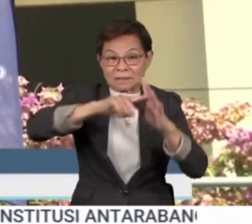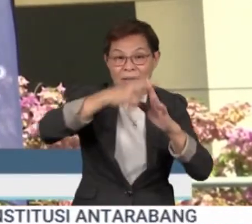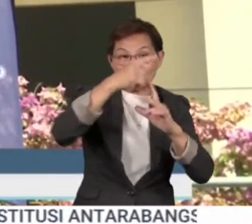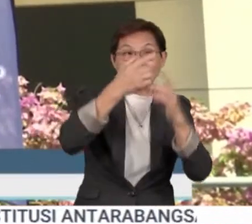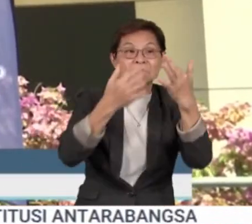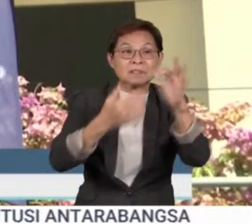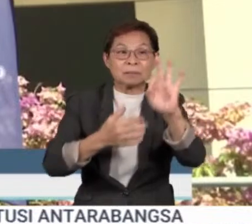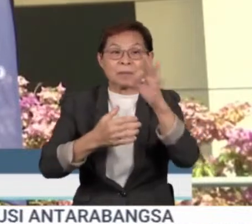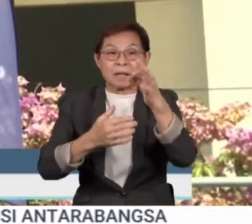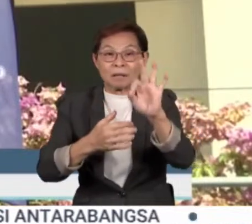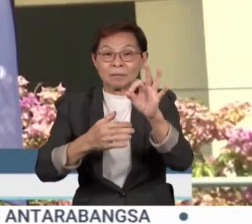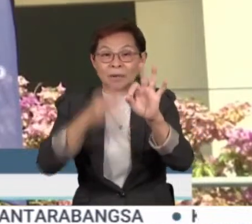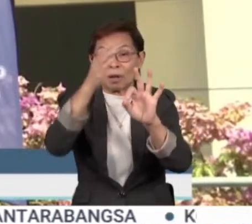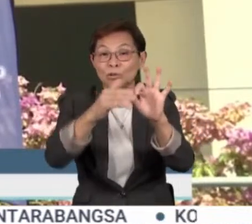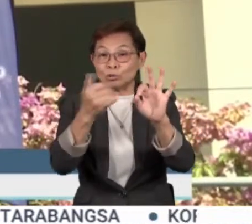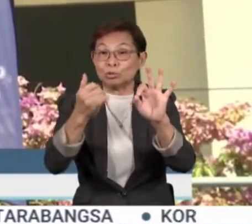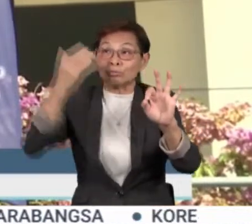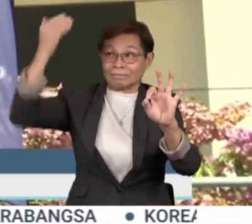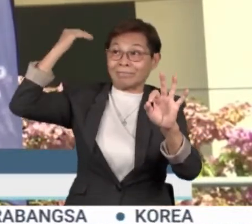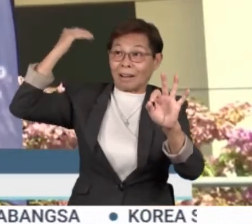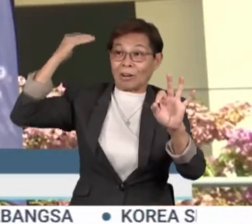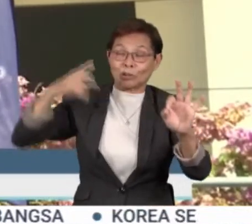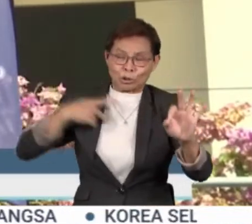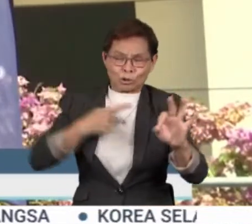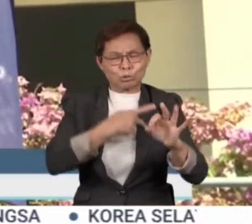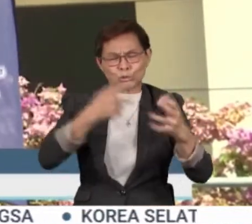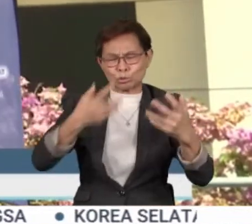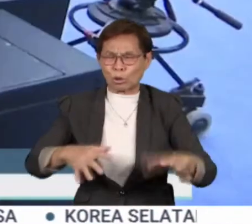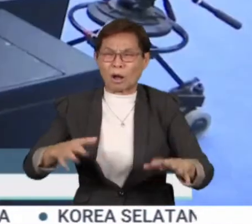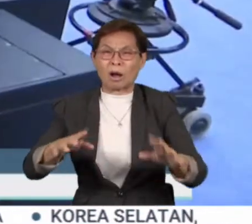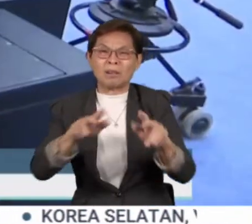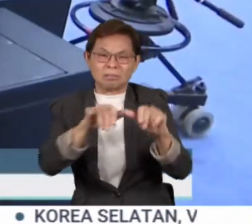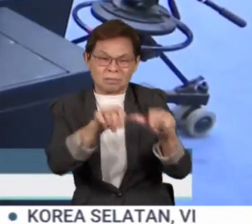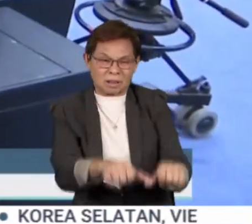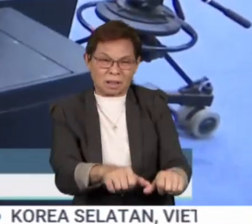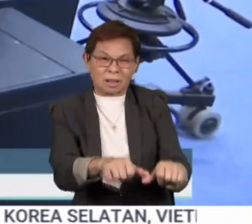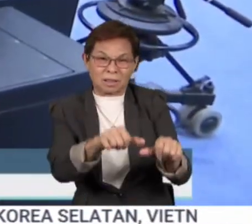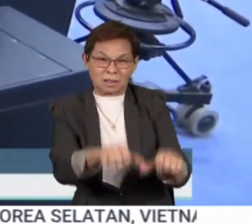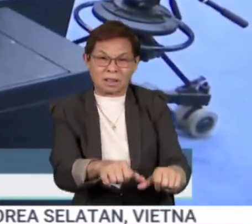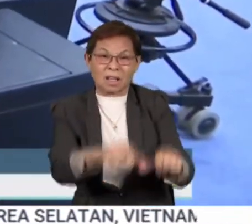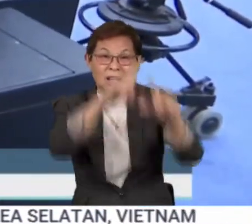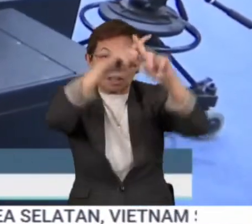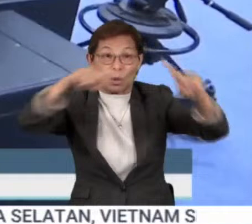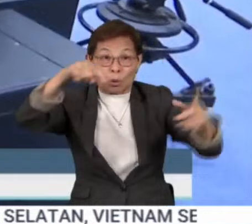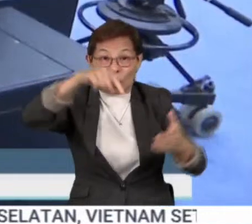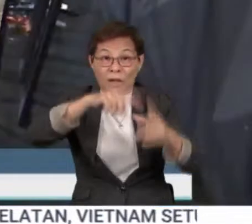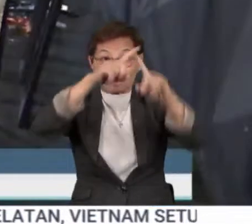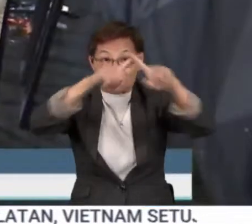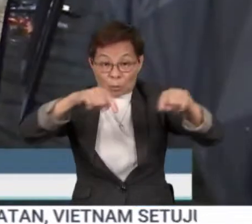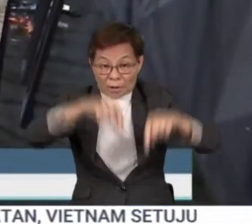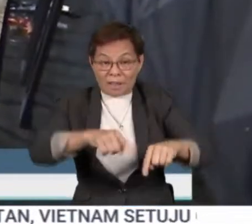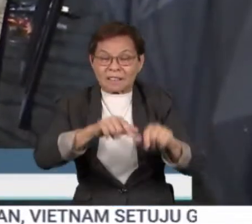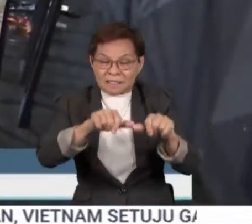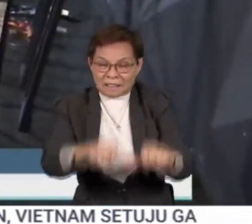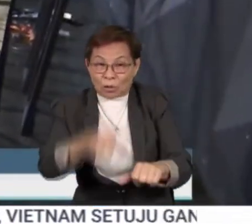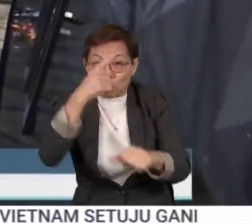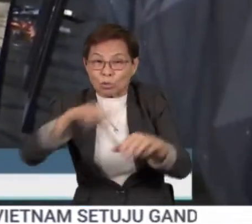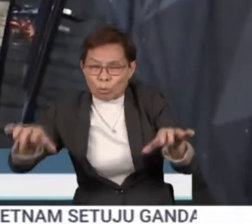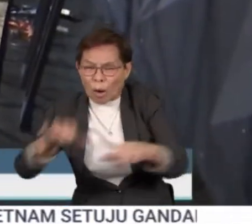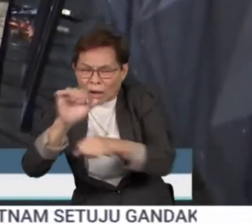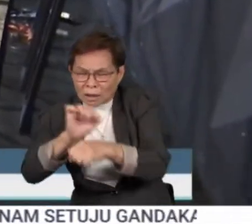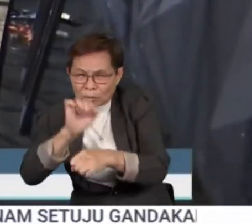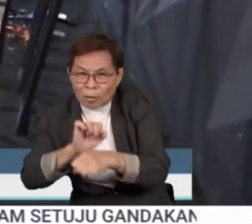19 hari bulan Jun hari itu, kita telah berkampung di Dewan Resettle ini untuk melakukan